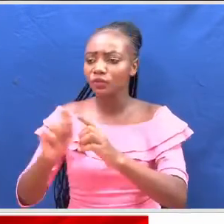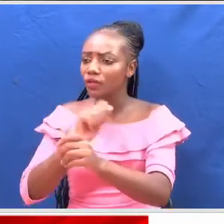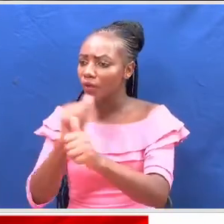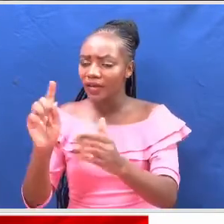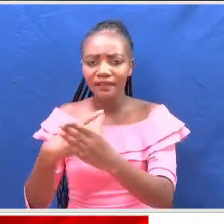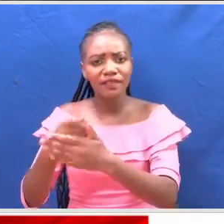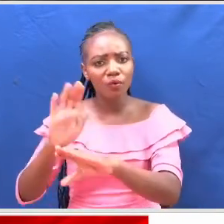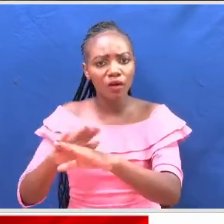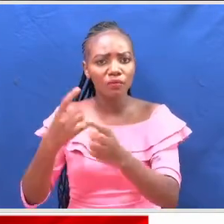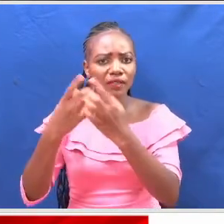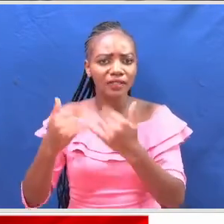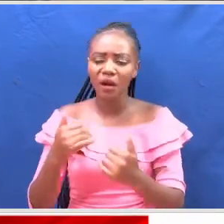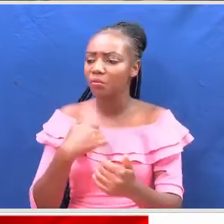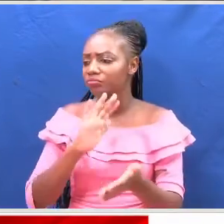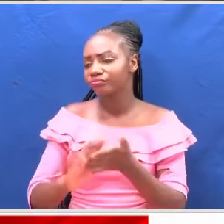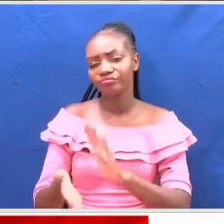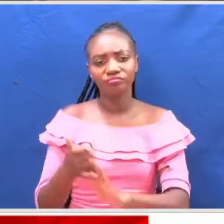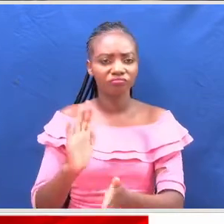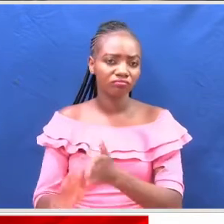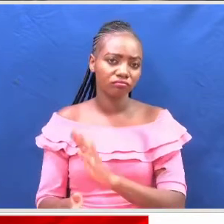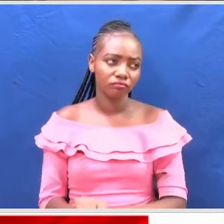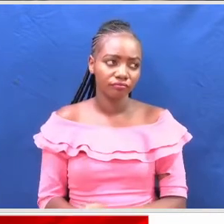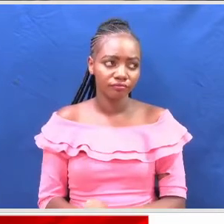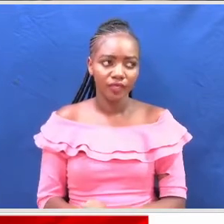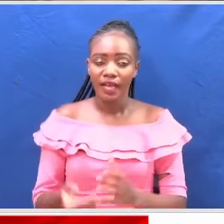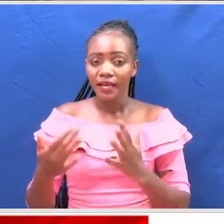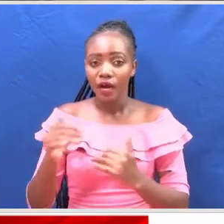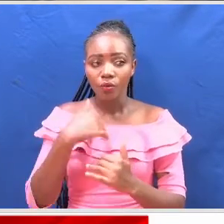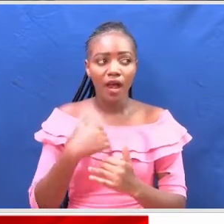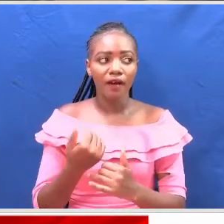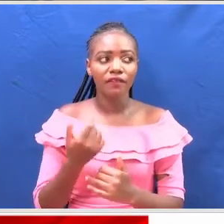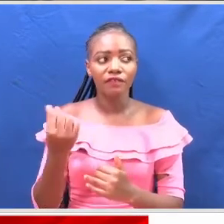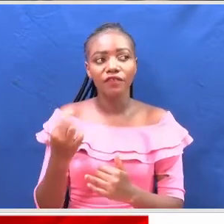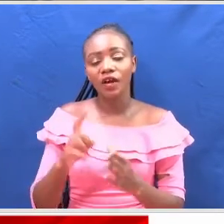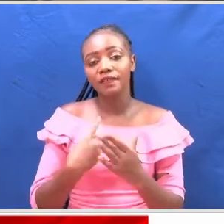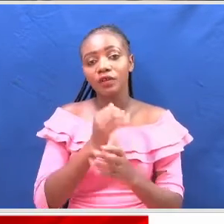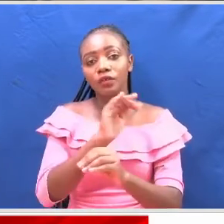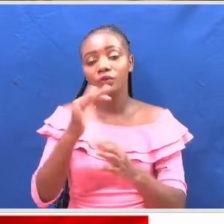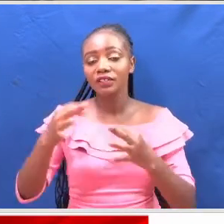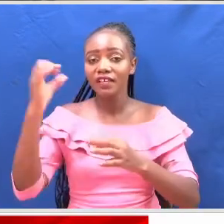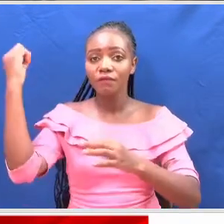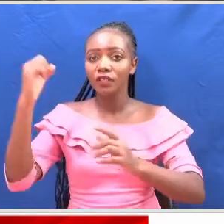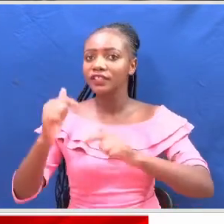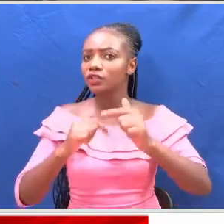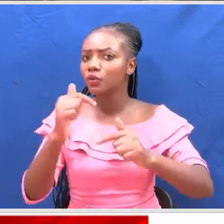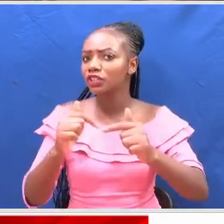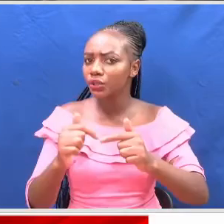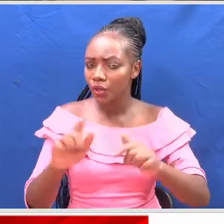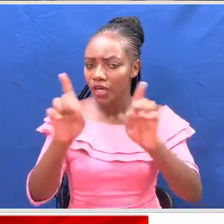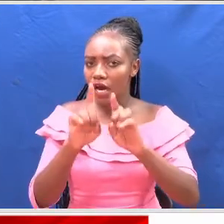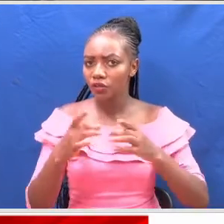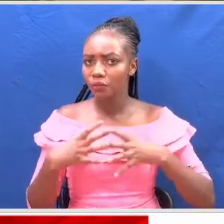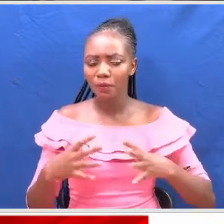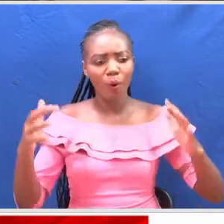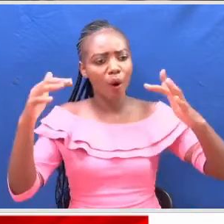wazuri, lakini sahizi hakuna. Wale watu ambao tunaweka kwa gari ni wachache sana. Na tulikuwa tunaomba kama siasa zinafanywa na watu